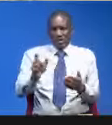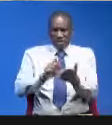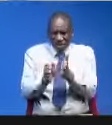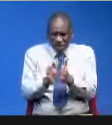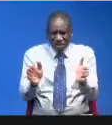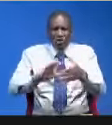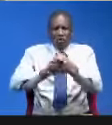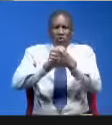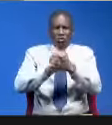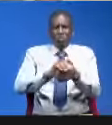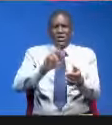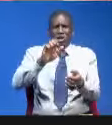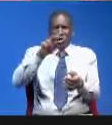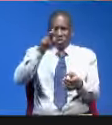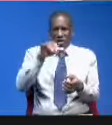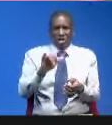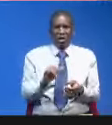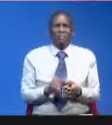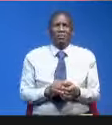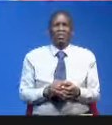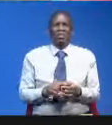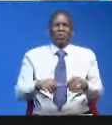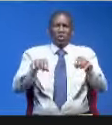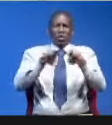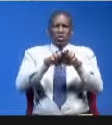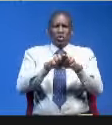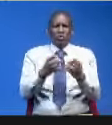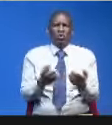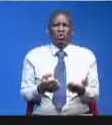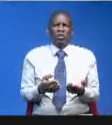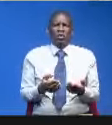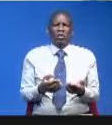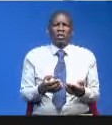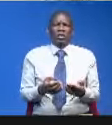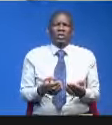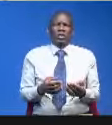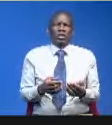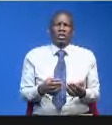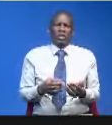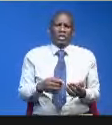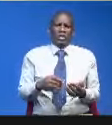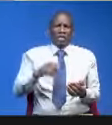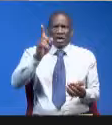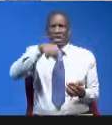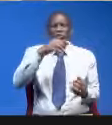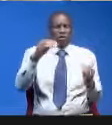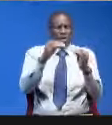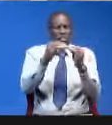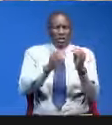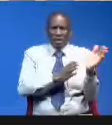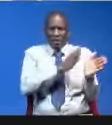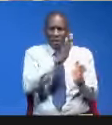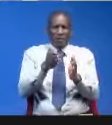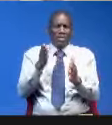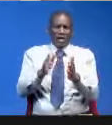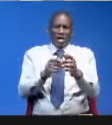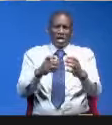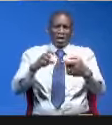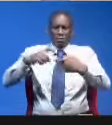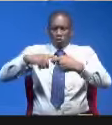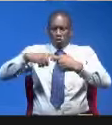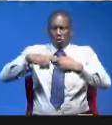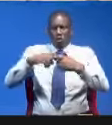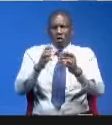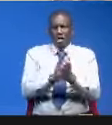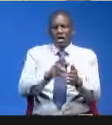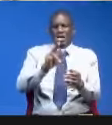Jubilee Jeremiah Kioni, pia walilazimika kufutilia mbali mikutano iliyopangwa huko Mlolongo na Kitengela